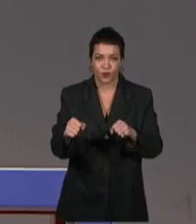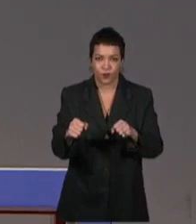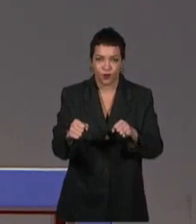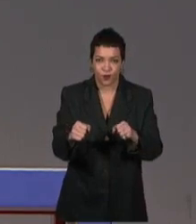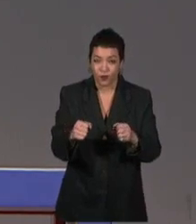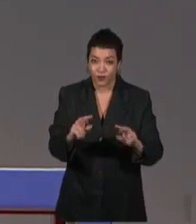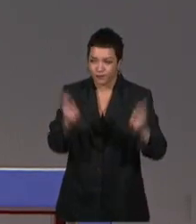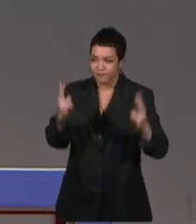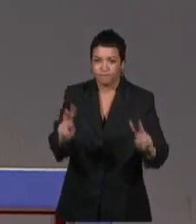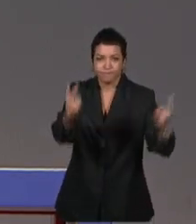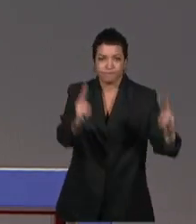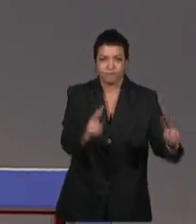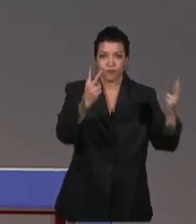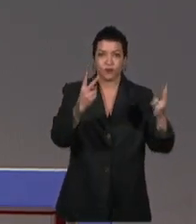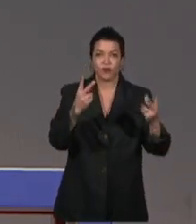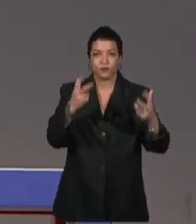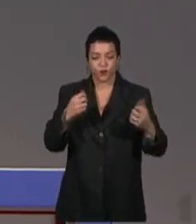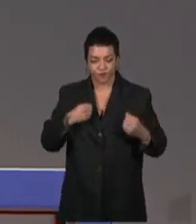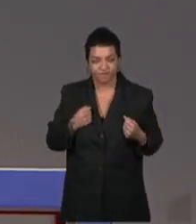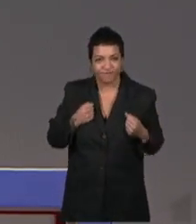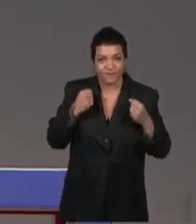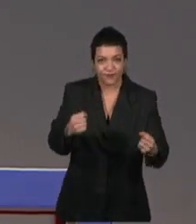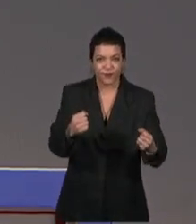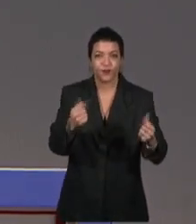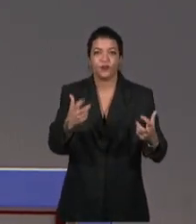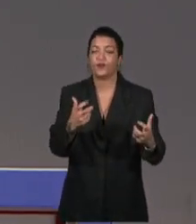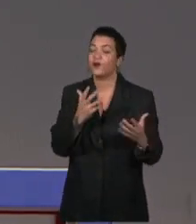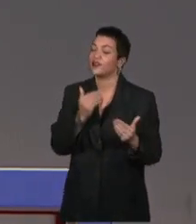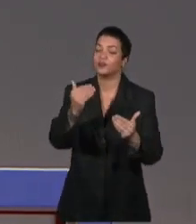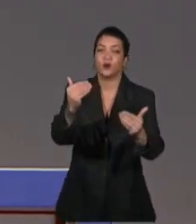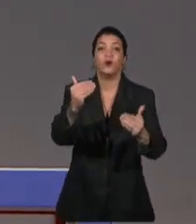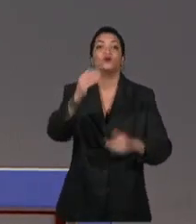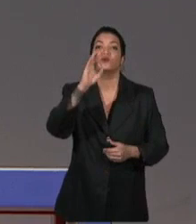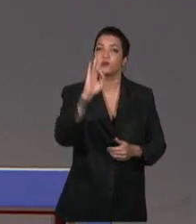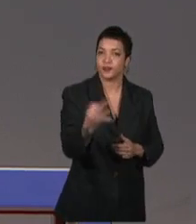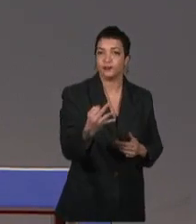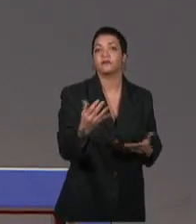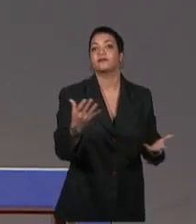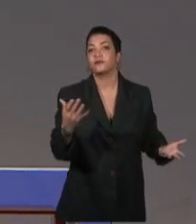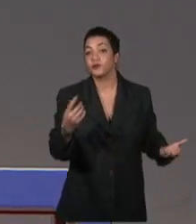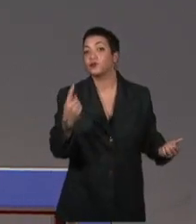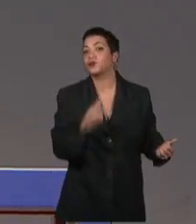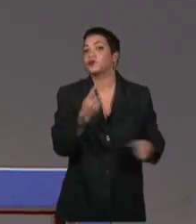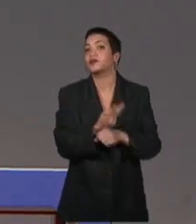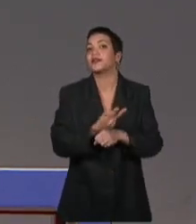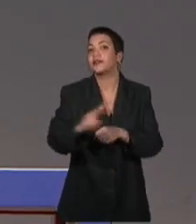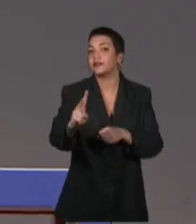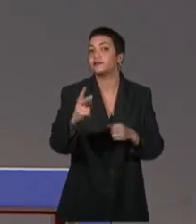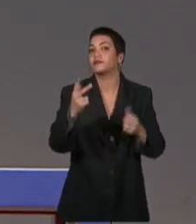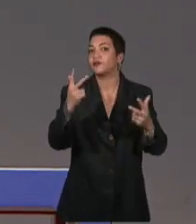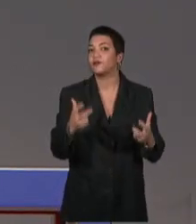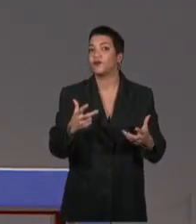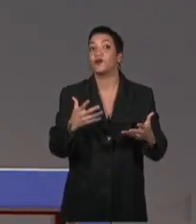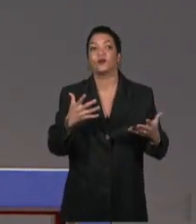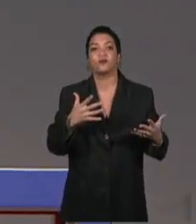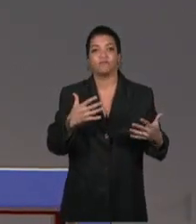vives. Nous choisissons l'audace de l'espérance. Oui, il y a toujours un risque à vouloir être